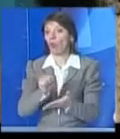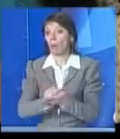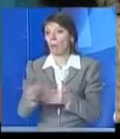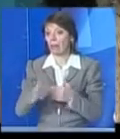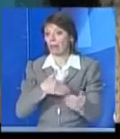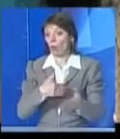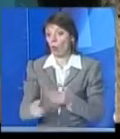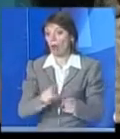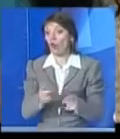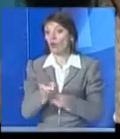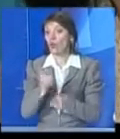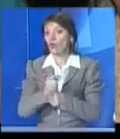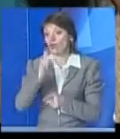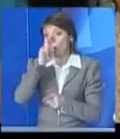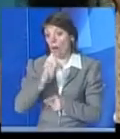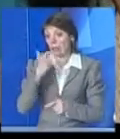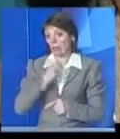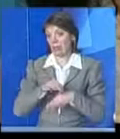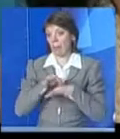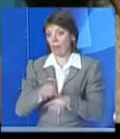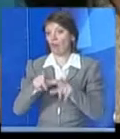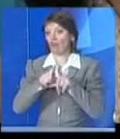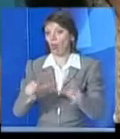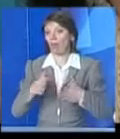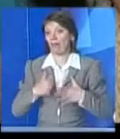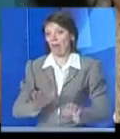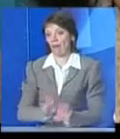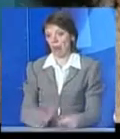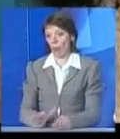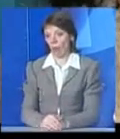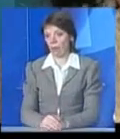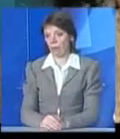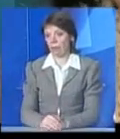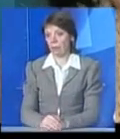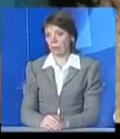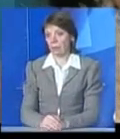батьків, тому що там дуже погано себе вело, і школа просто вже не витримує. І